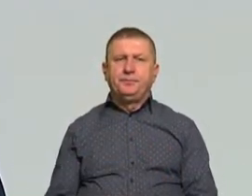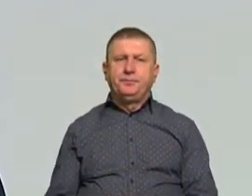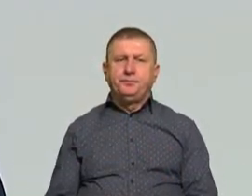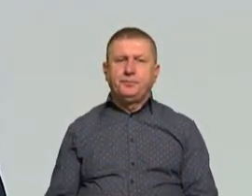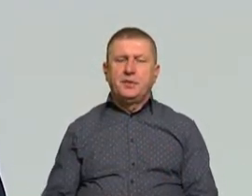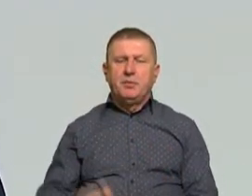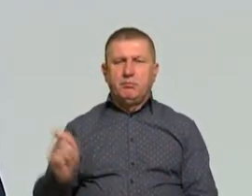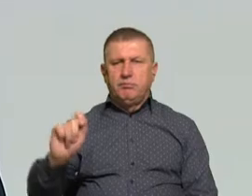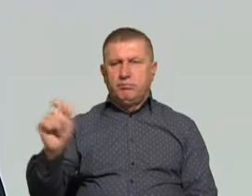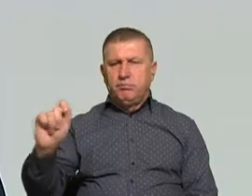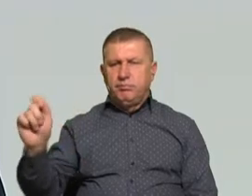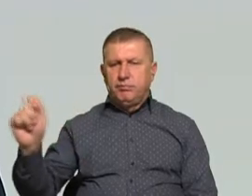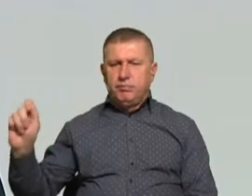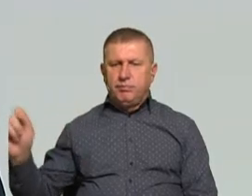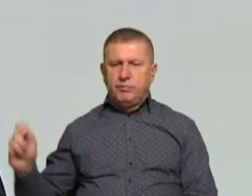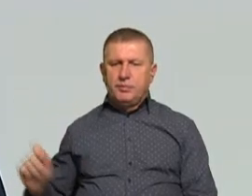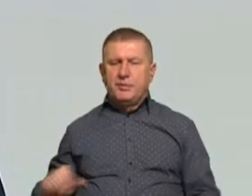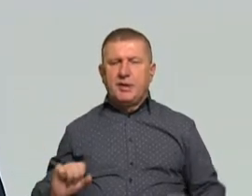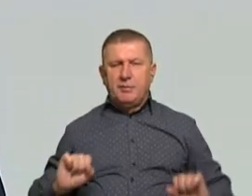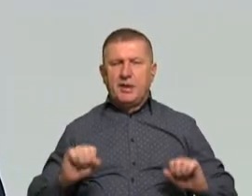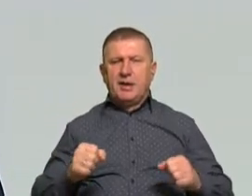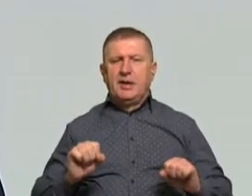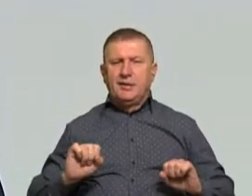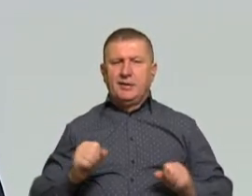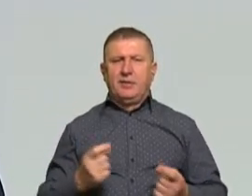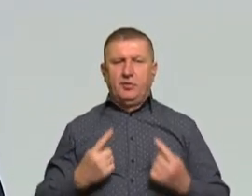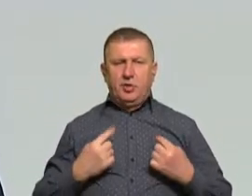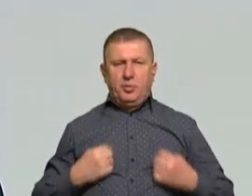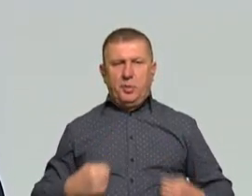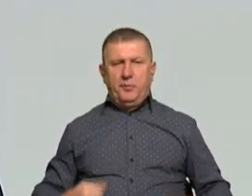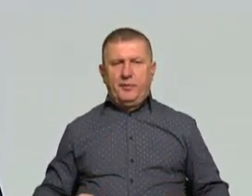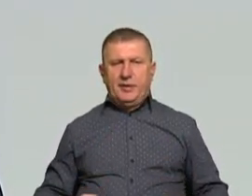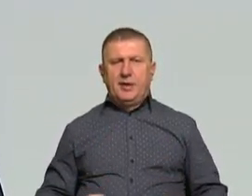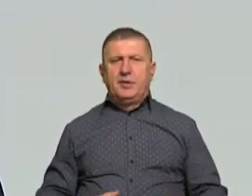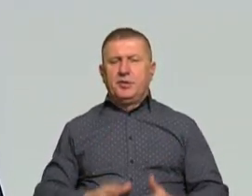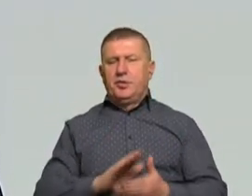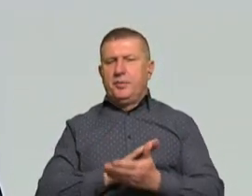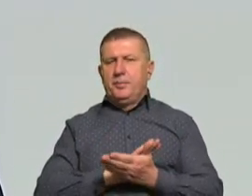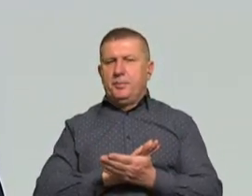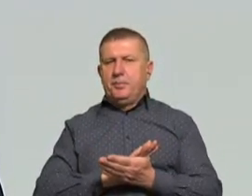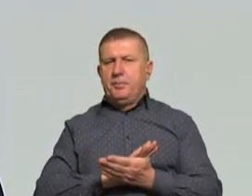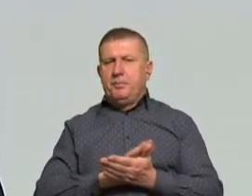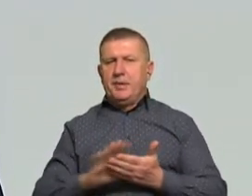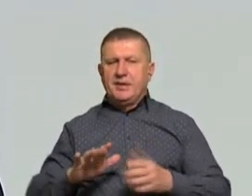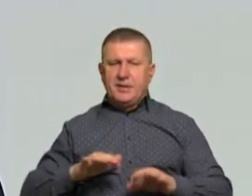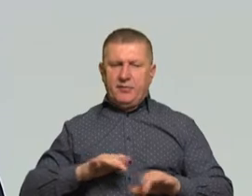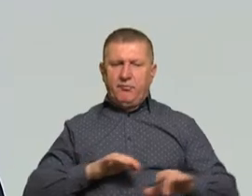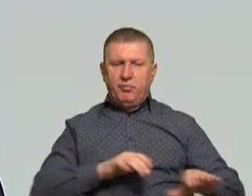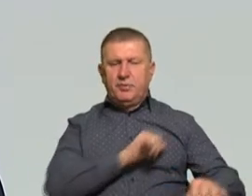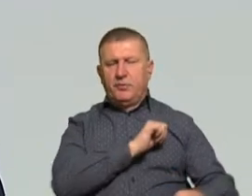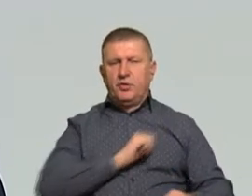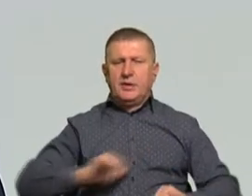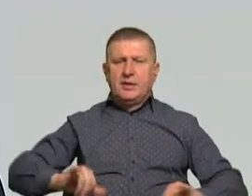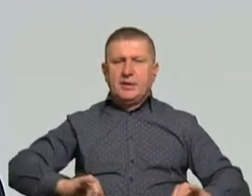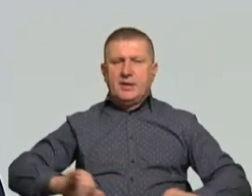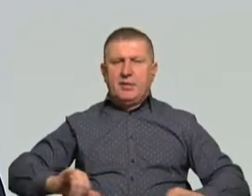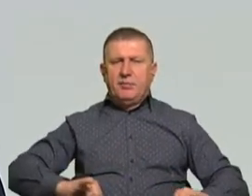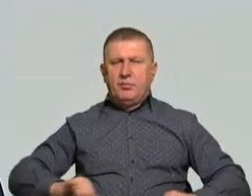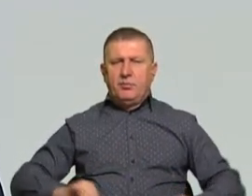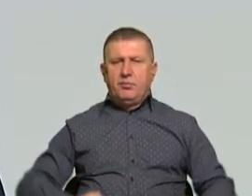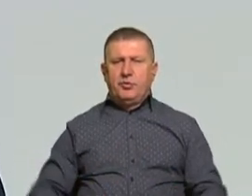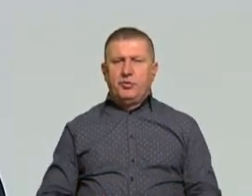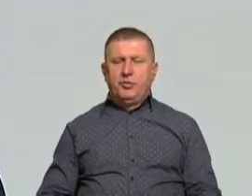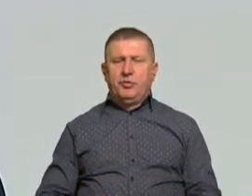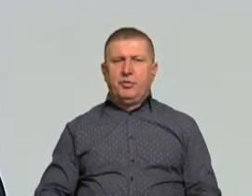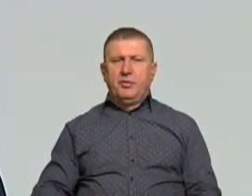które pobudzają jak gdyby aktywność obywatelską mieszkańców, oczywiście bez wpływu samorządu, bez wpływu